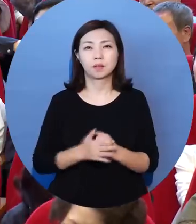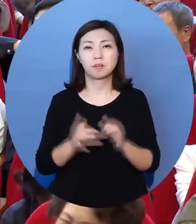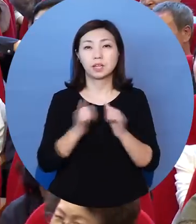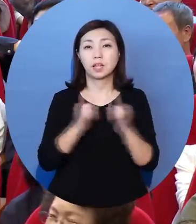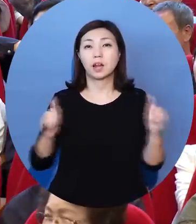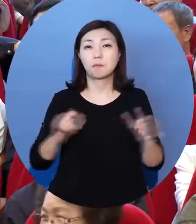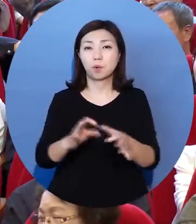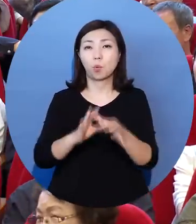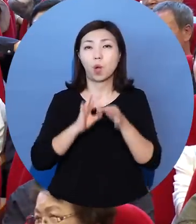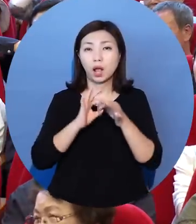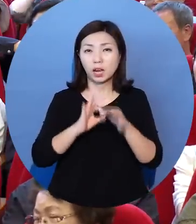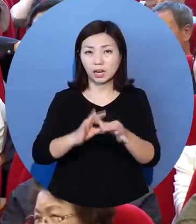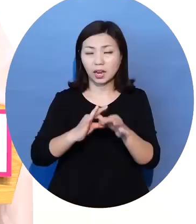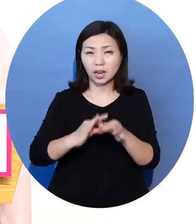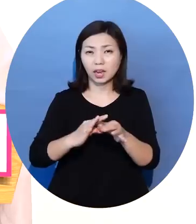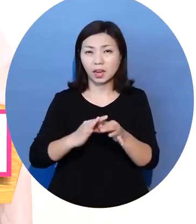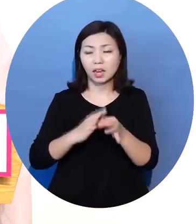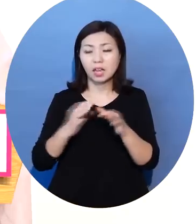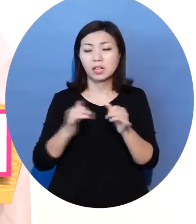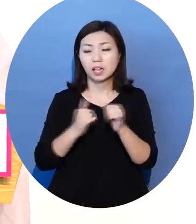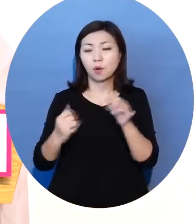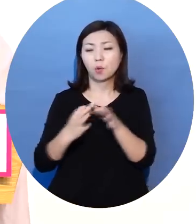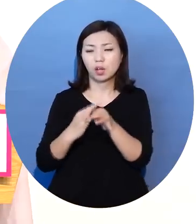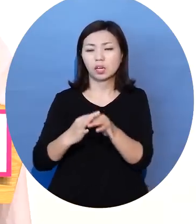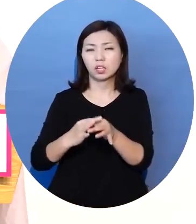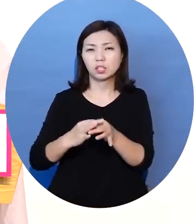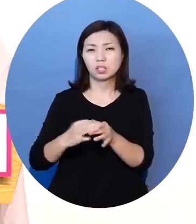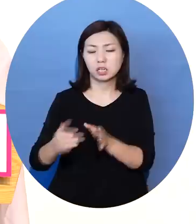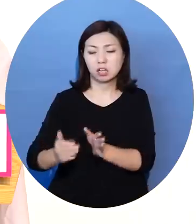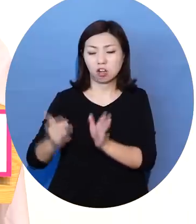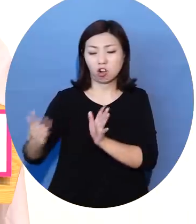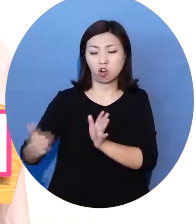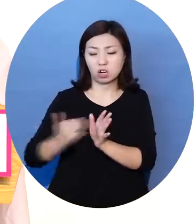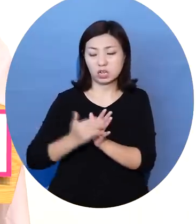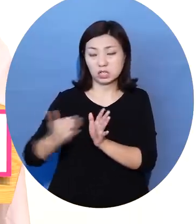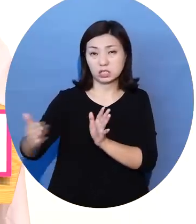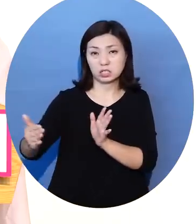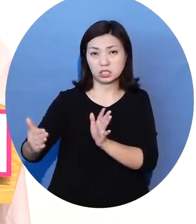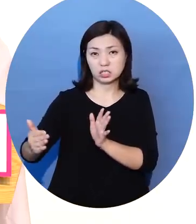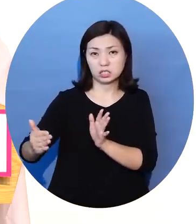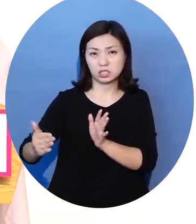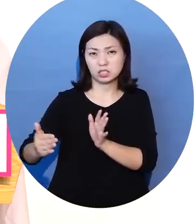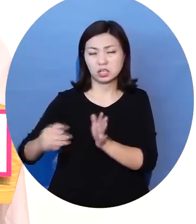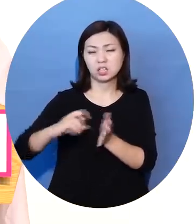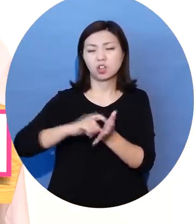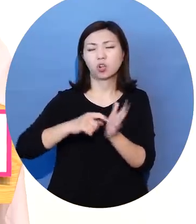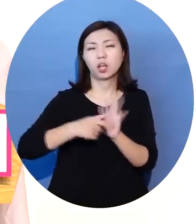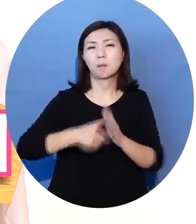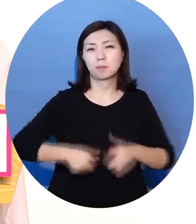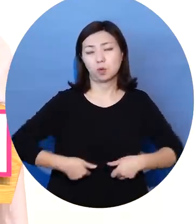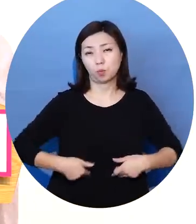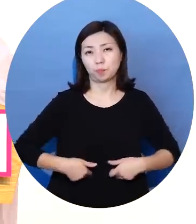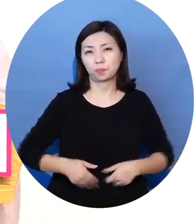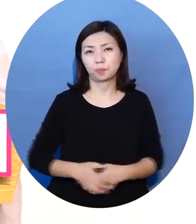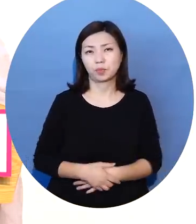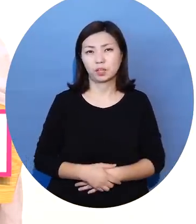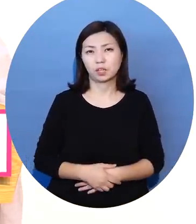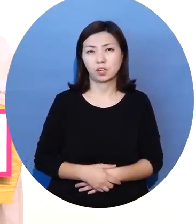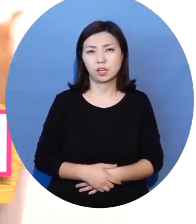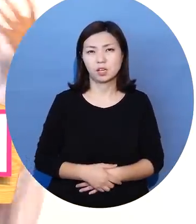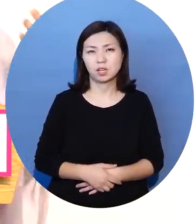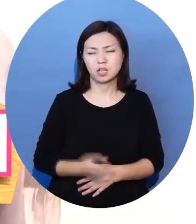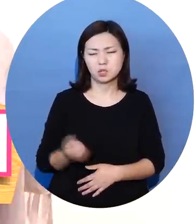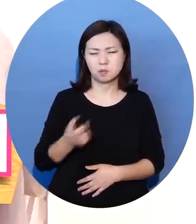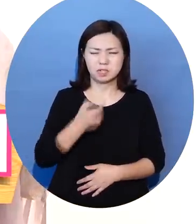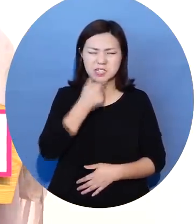그래서 인간관계라는 거는 적절한 관계를 유지해야 됩니다. 무슨 얘기인지 아시겠죠? 네. 그러니까 조금 싫다고